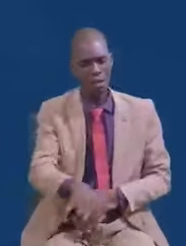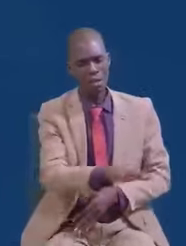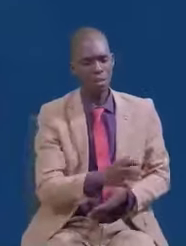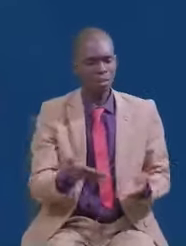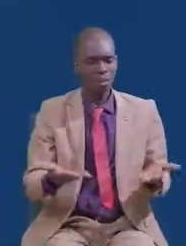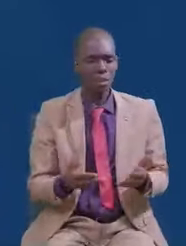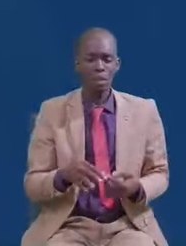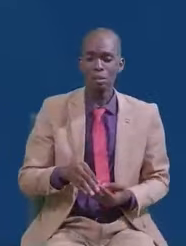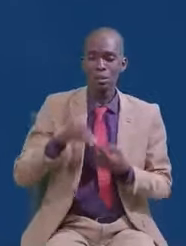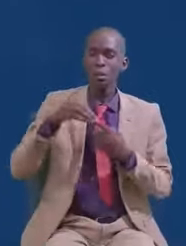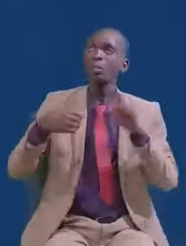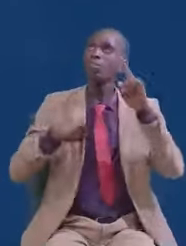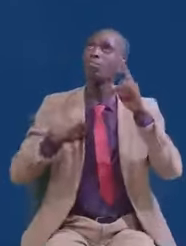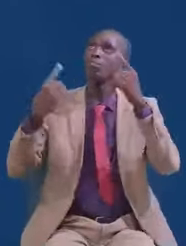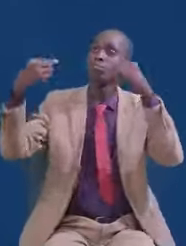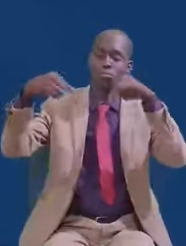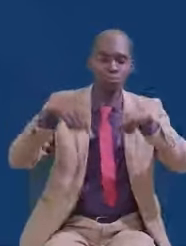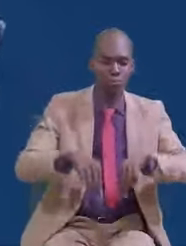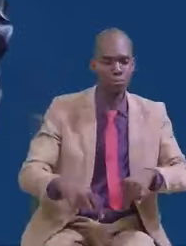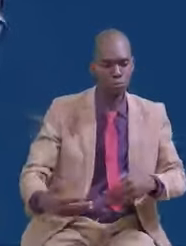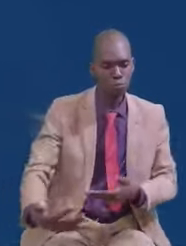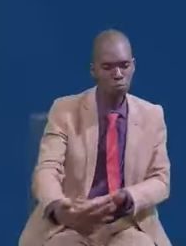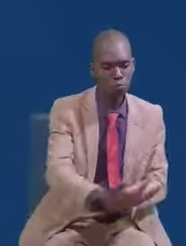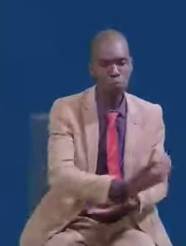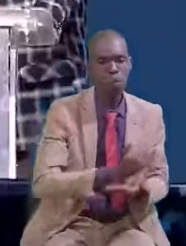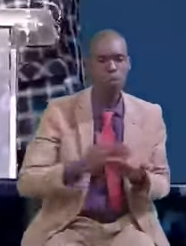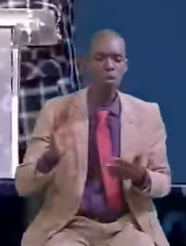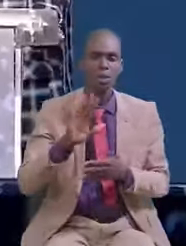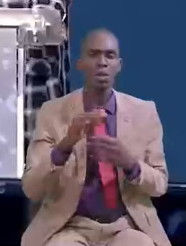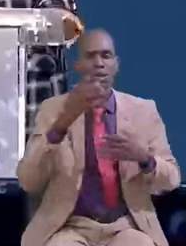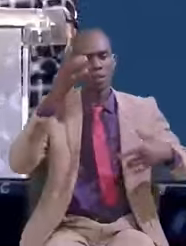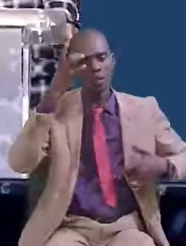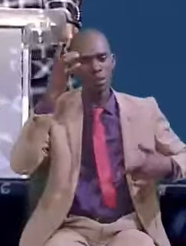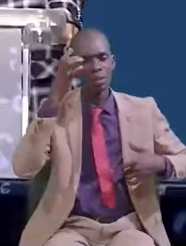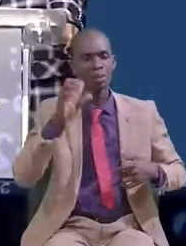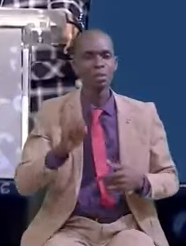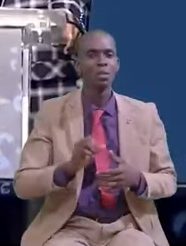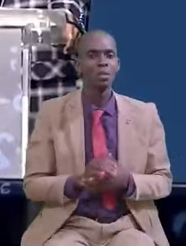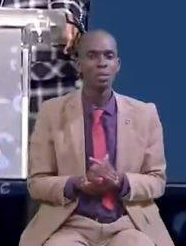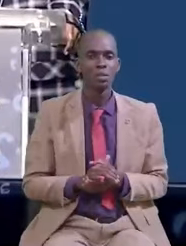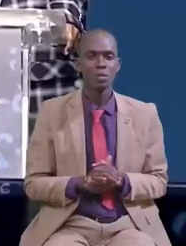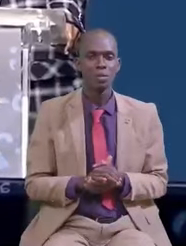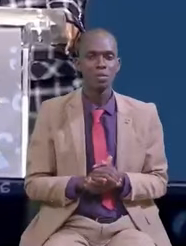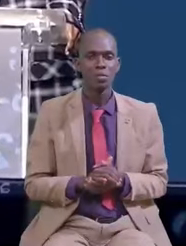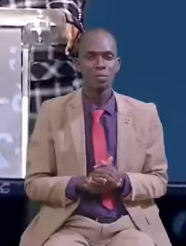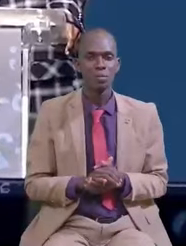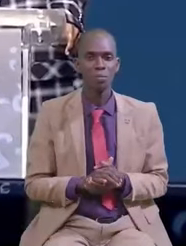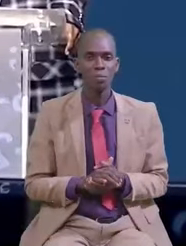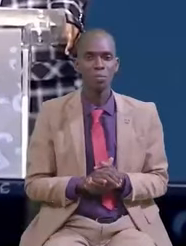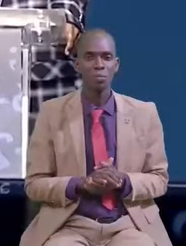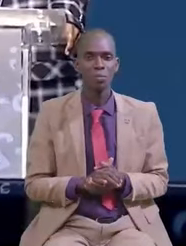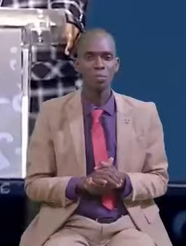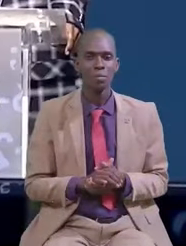il n'y a rien qui puisse les aider à moi ce que je n'ai là-bas pour ôter les maladies et les